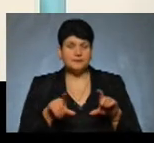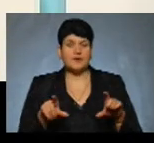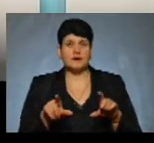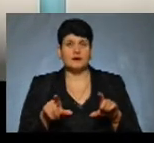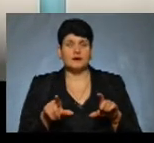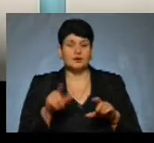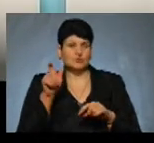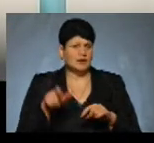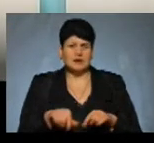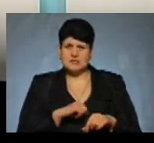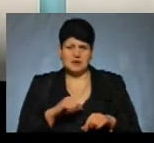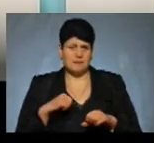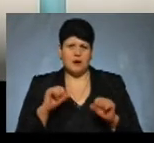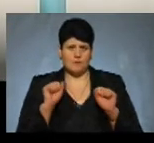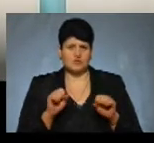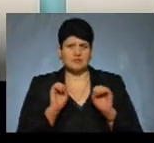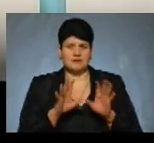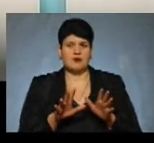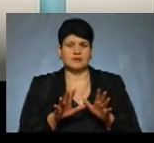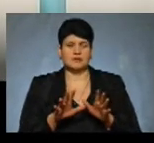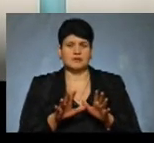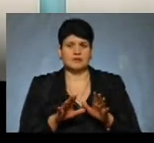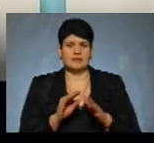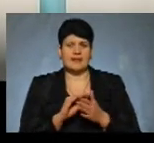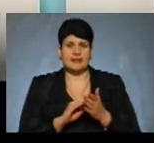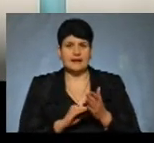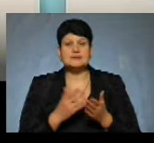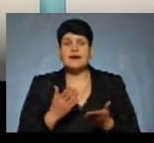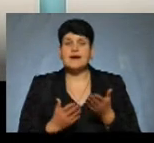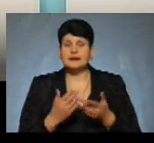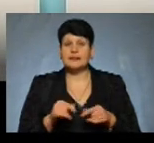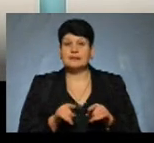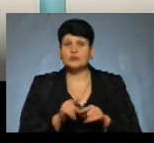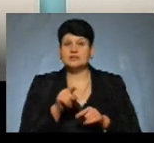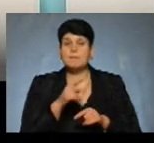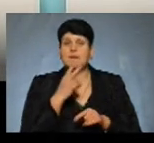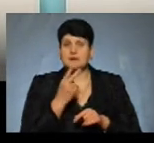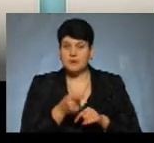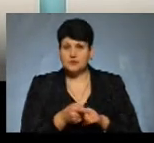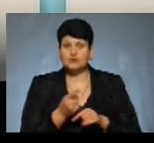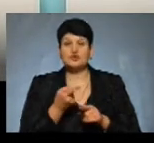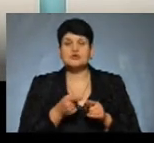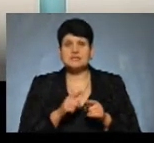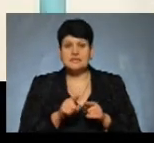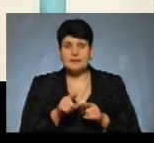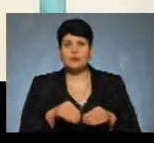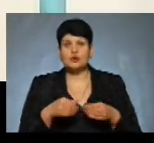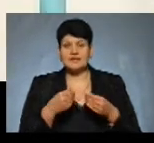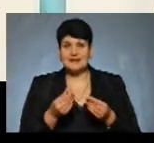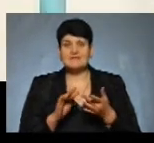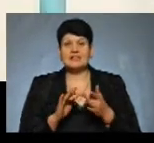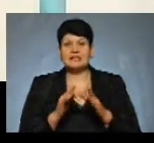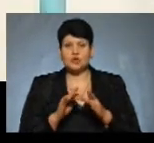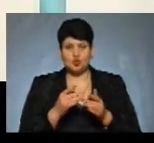сам подавати митну декларацію, тобто громадянин. Але також в ньому передбачено, що дана митна декларація подається в електронному